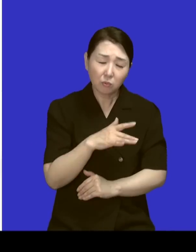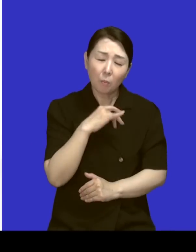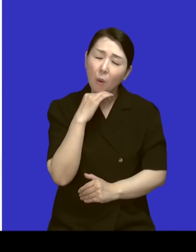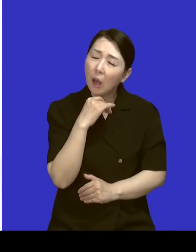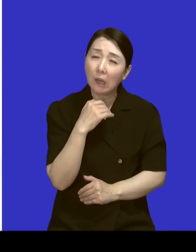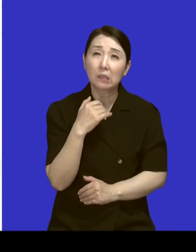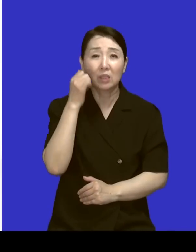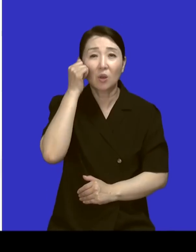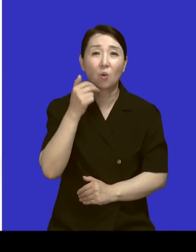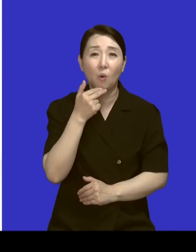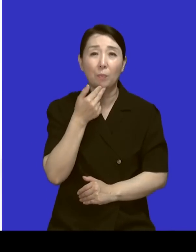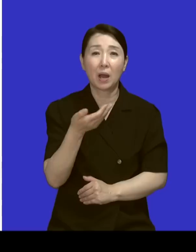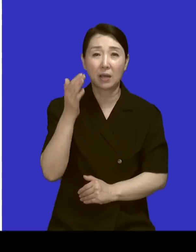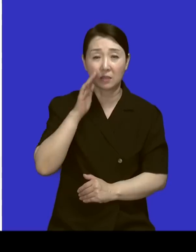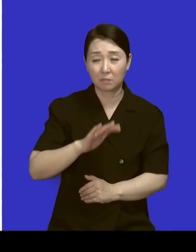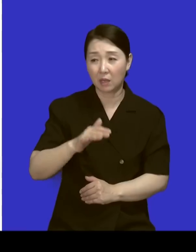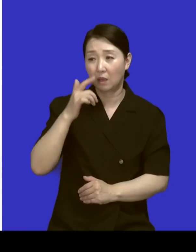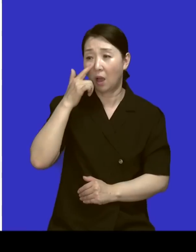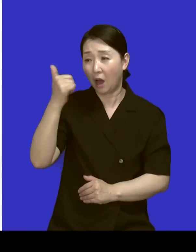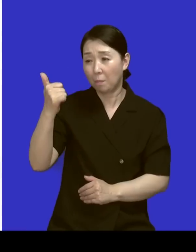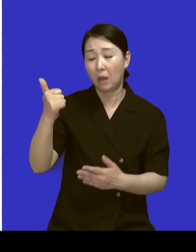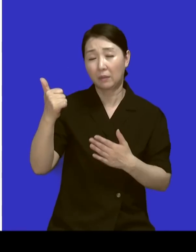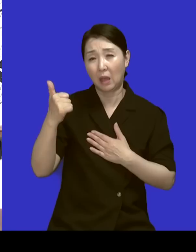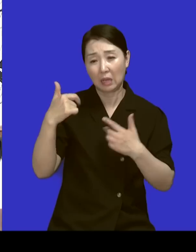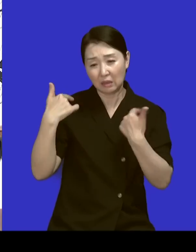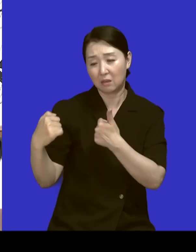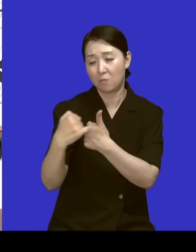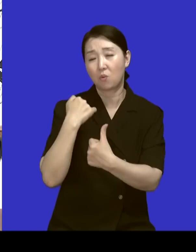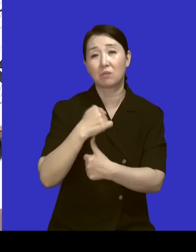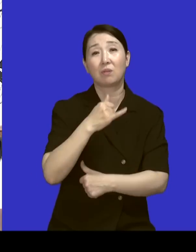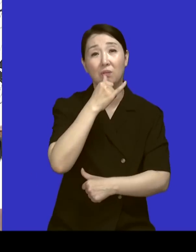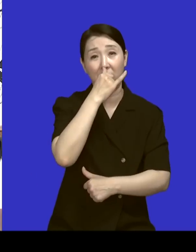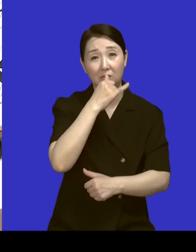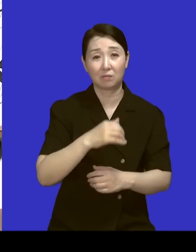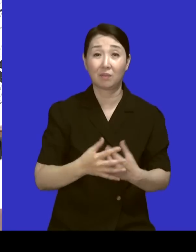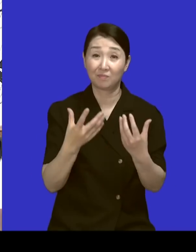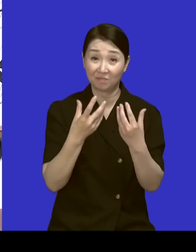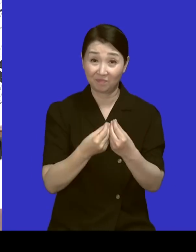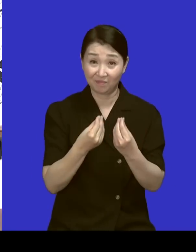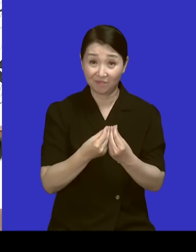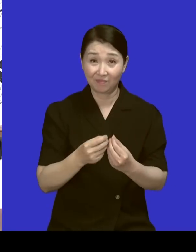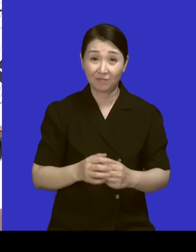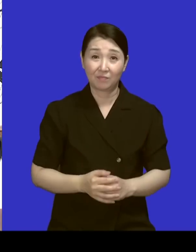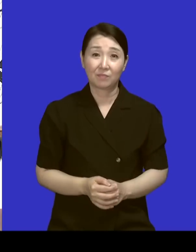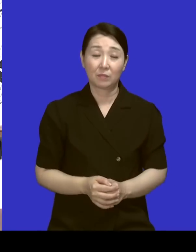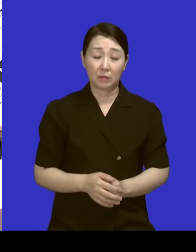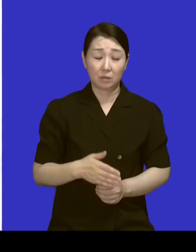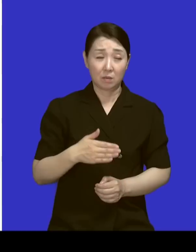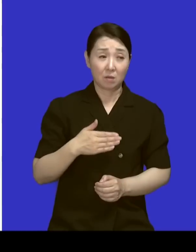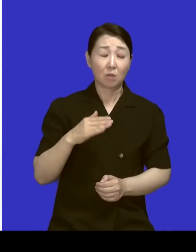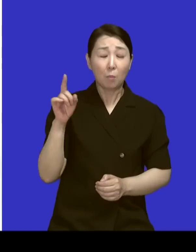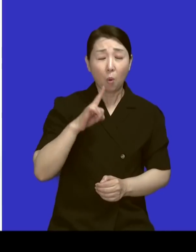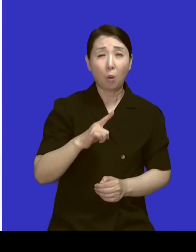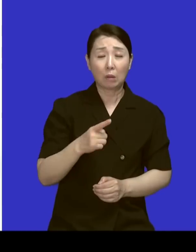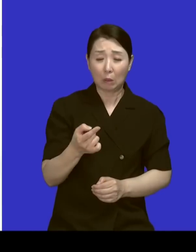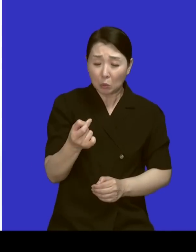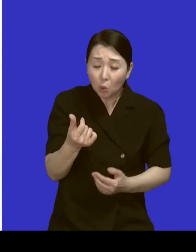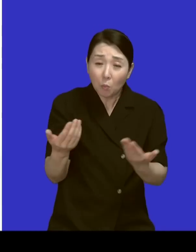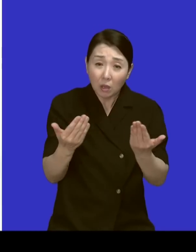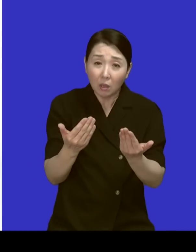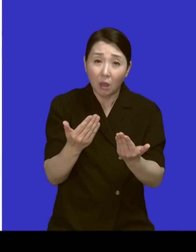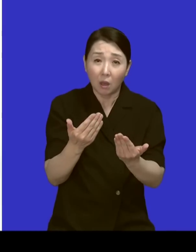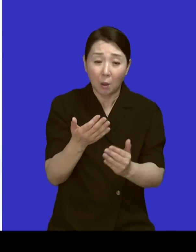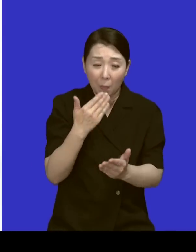기억도 안 날 정도로 항상 아버지한테 그런 폭력을 당했어요. 네. 예를 들어서 정말 아무것도 아닌 것들 밥을 먹다가